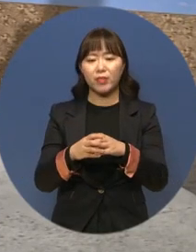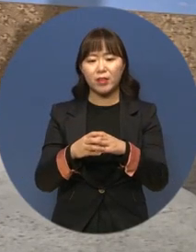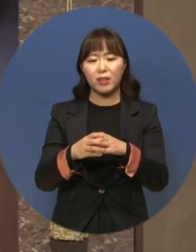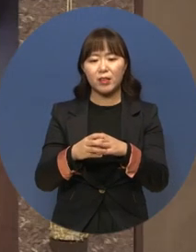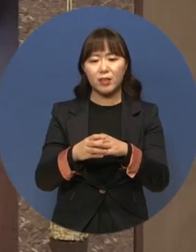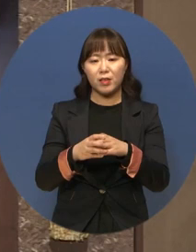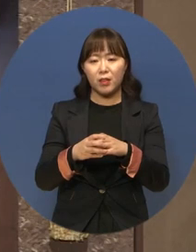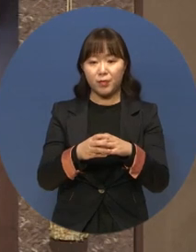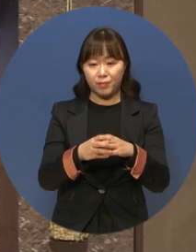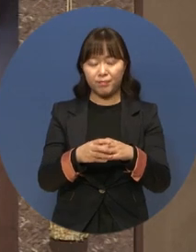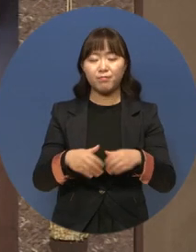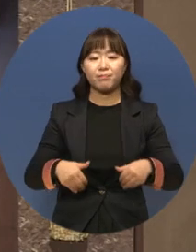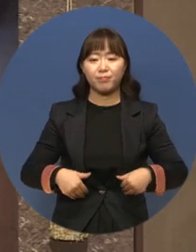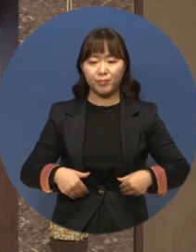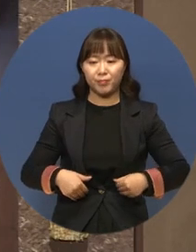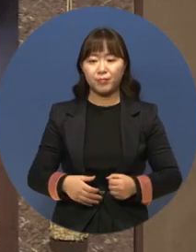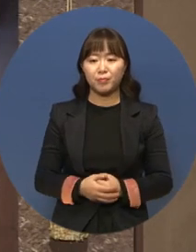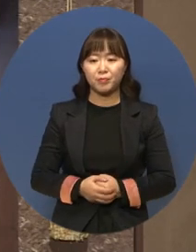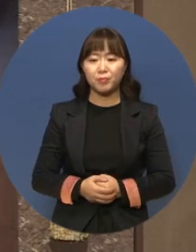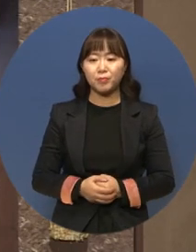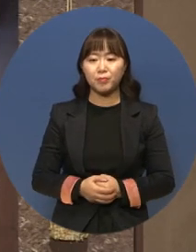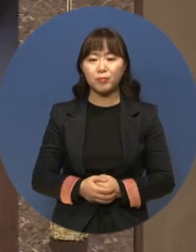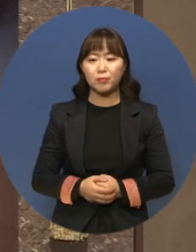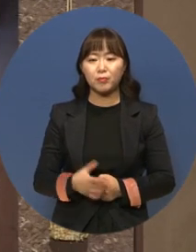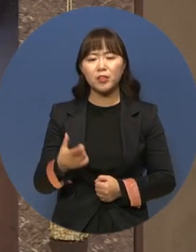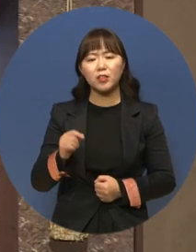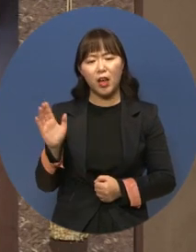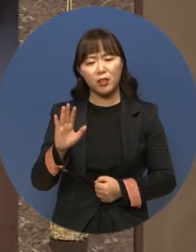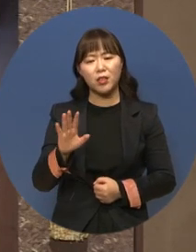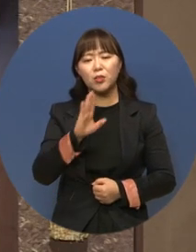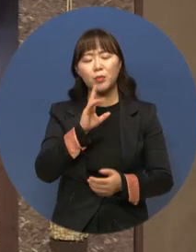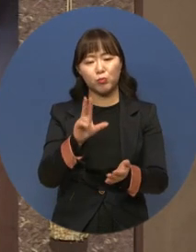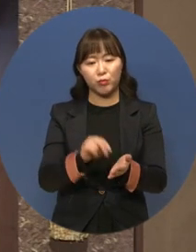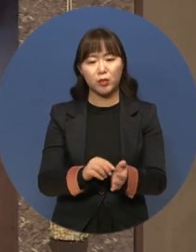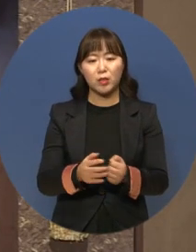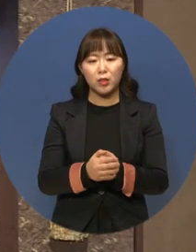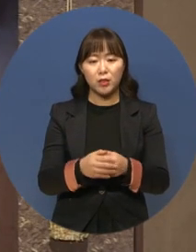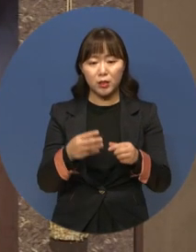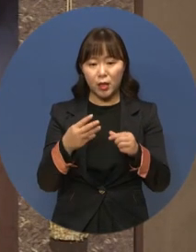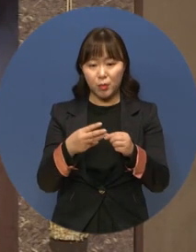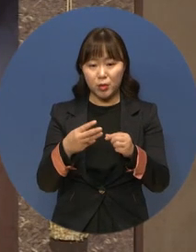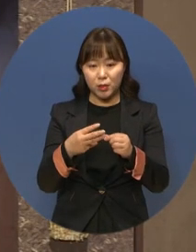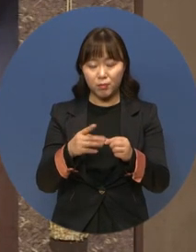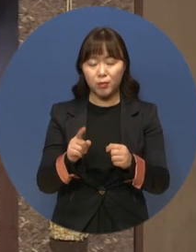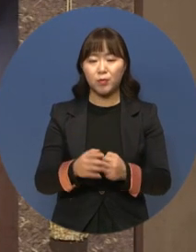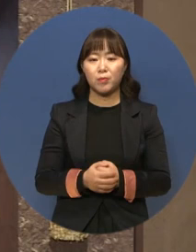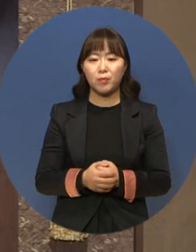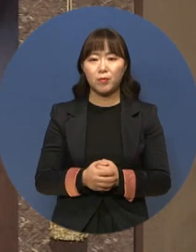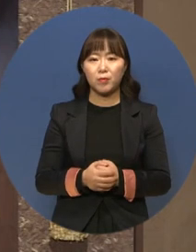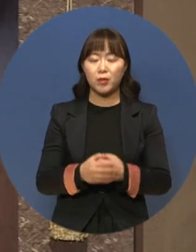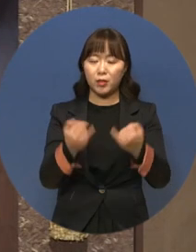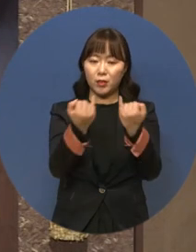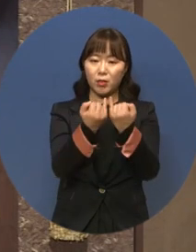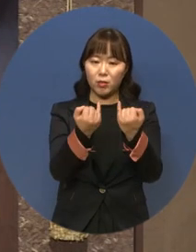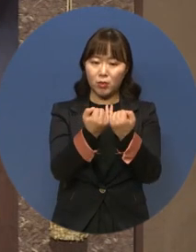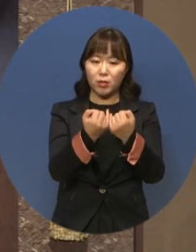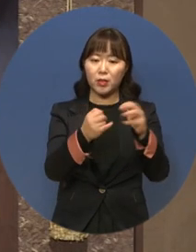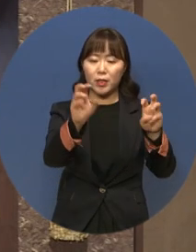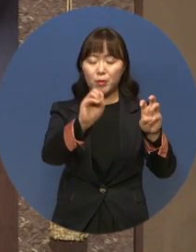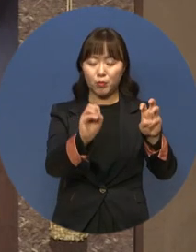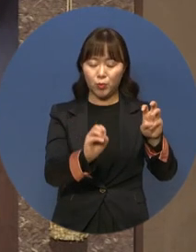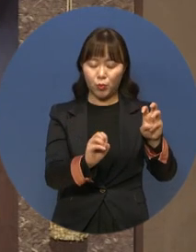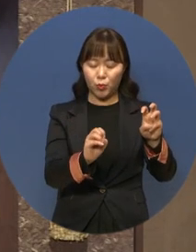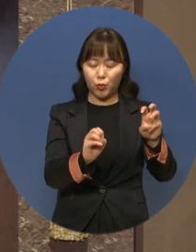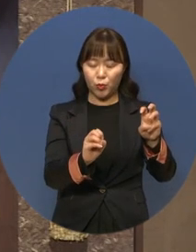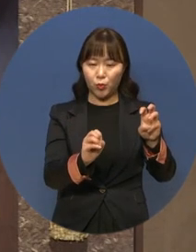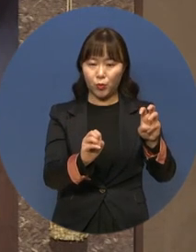힘이 뭉쳐지는 것이죠. 근데 그렇게 안 하고 있는 게 좀 문제고요. 네. 자, 세 번째는 여성은